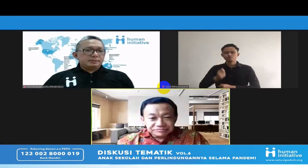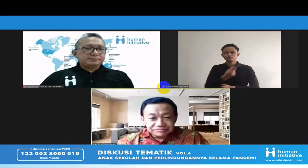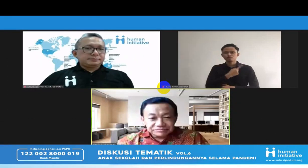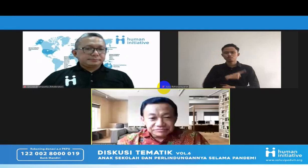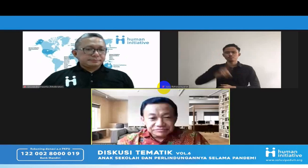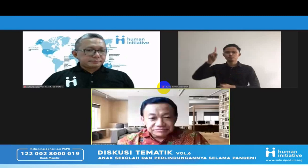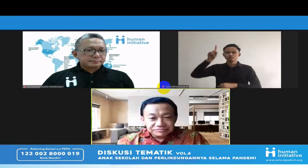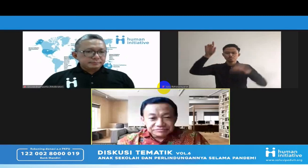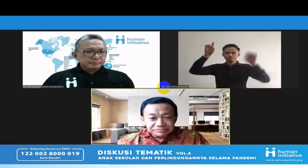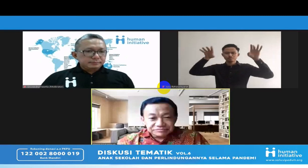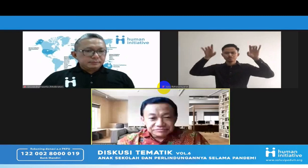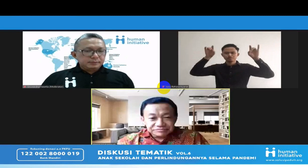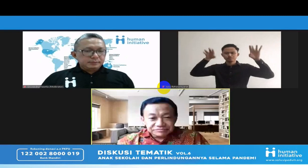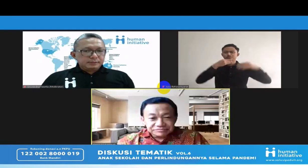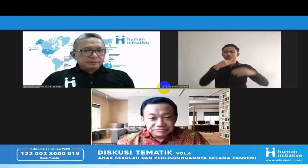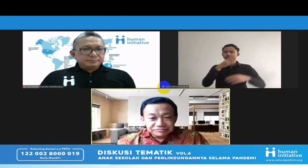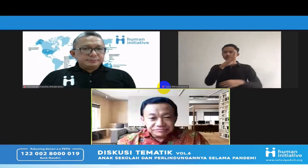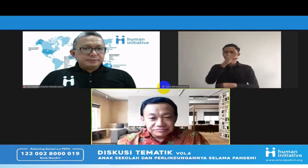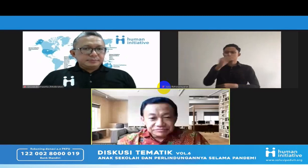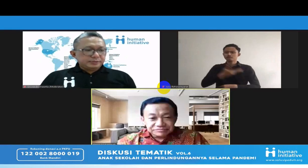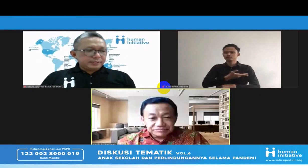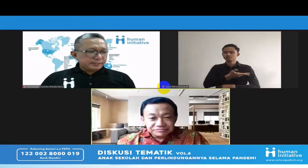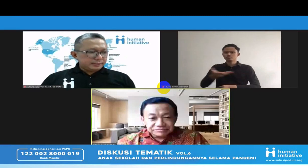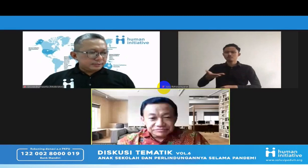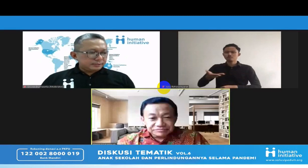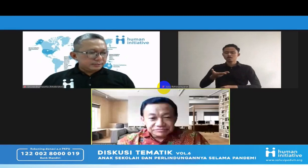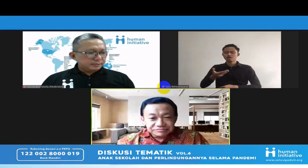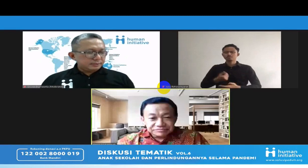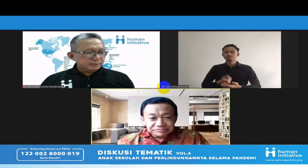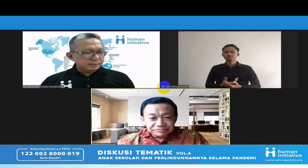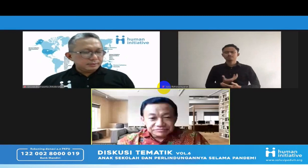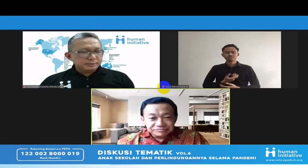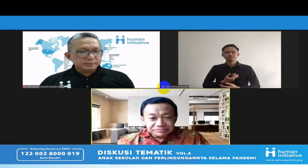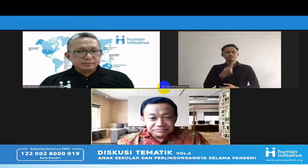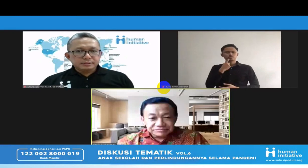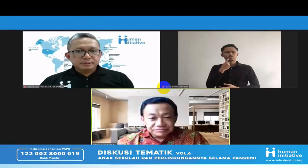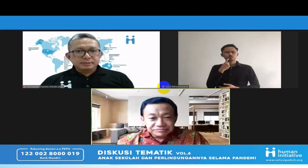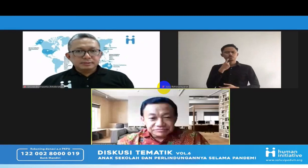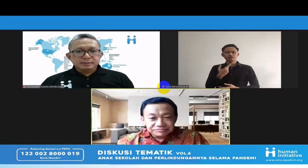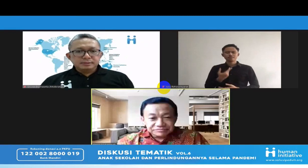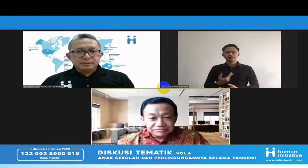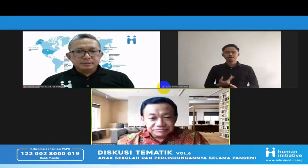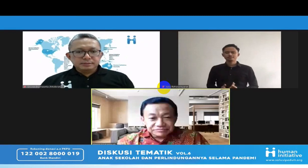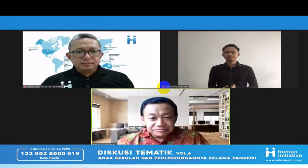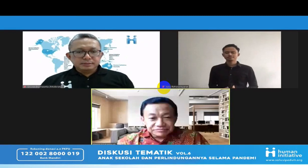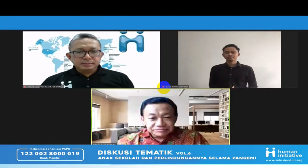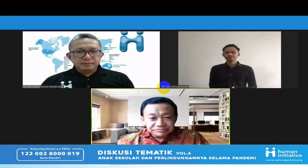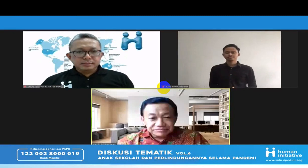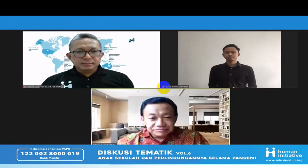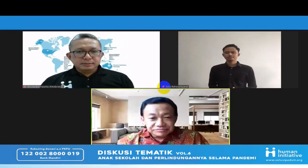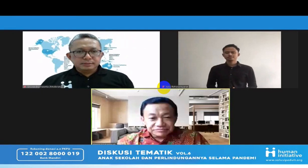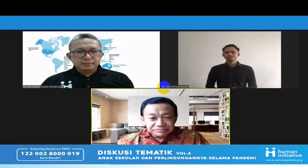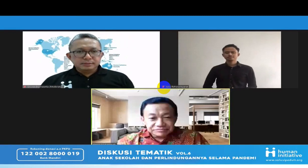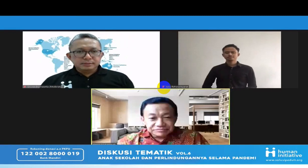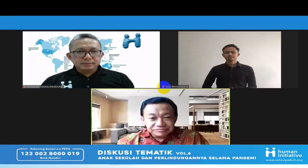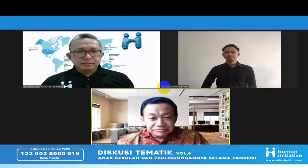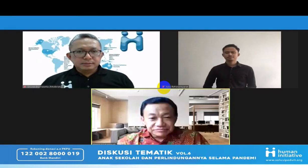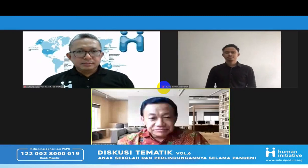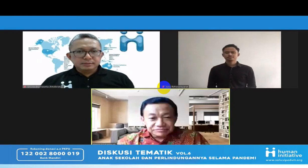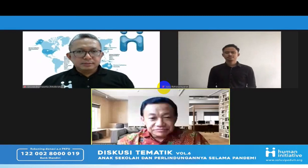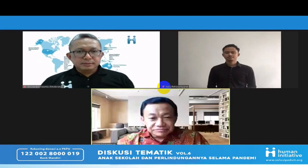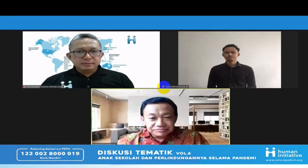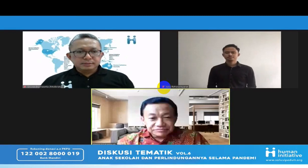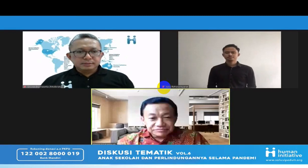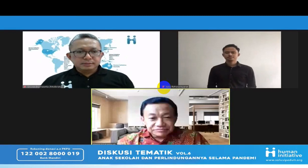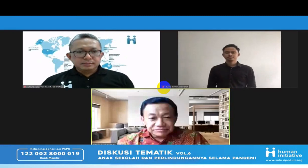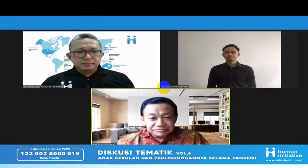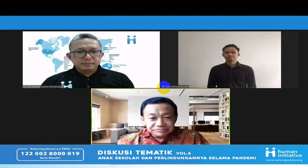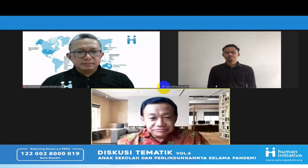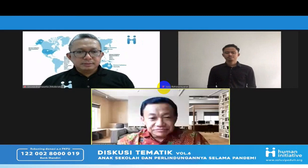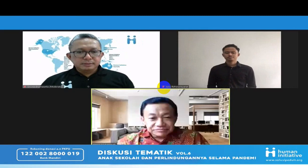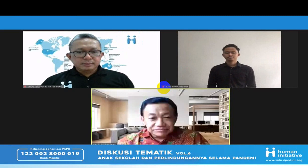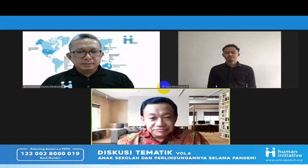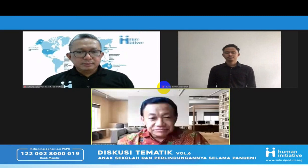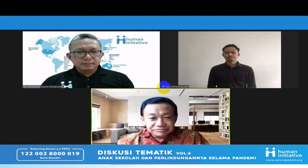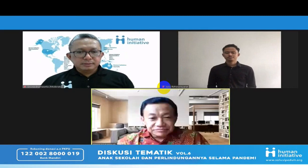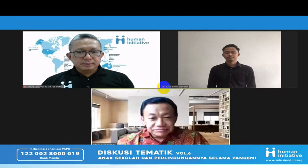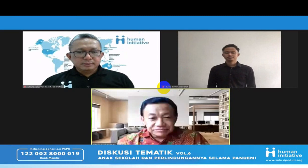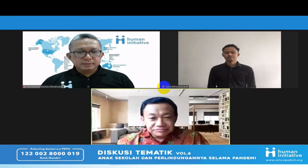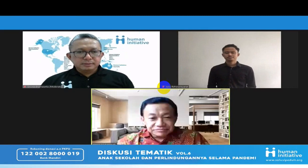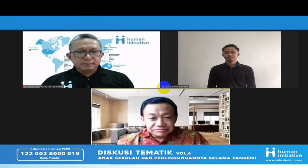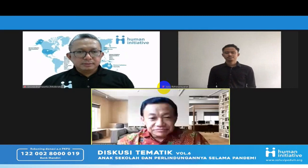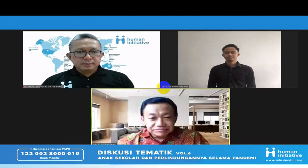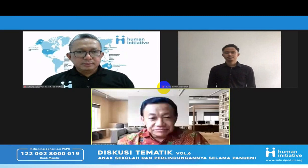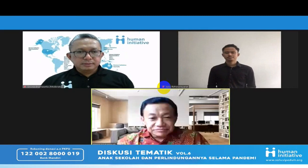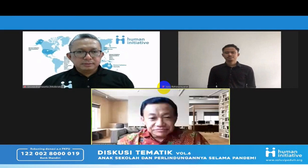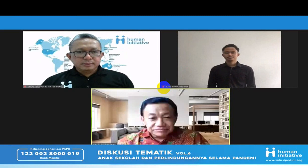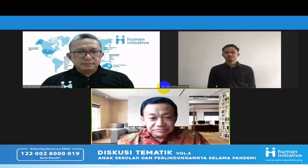semuanya. Saya akan coba kalau bisa presentasi saya